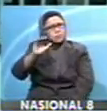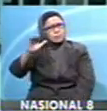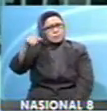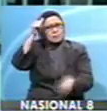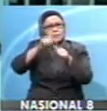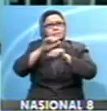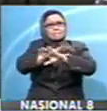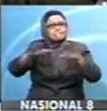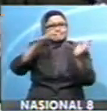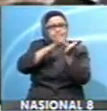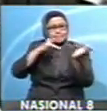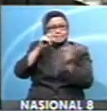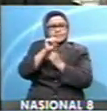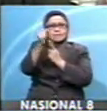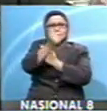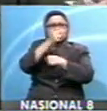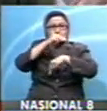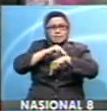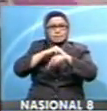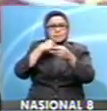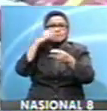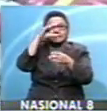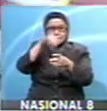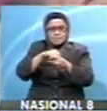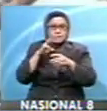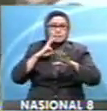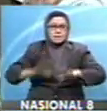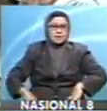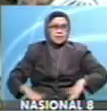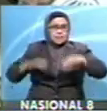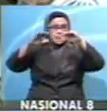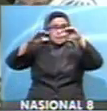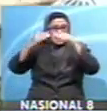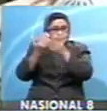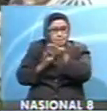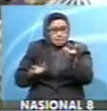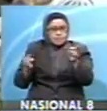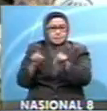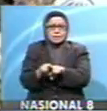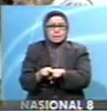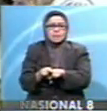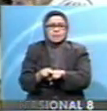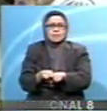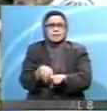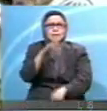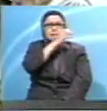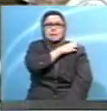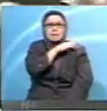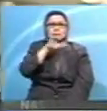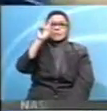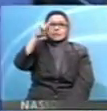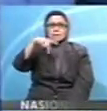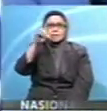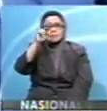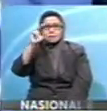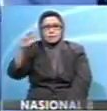keadaan semasa termasuklah dalam situasi banjir yang baharu sahaja berlaku pegawai penguatkuasa kpdnkk juga ditempatkan